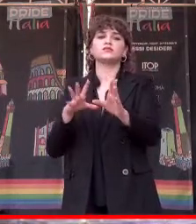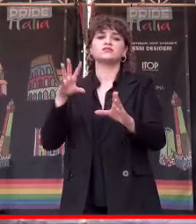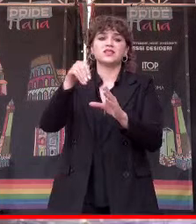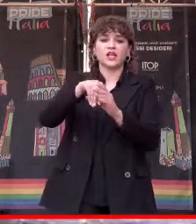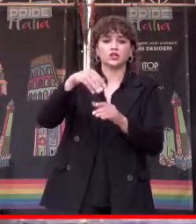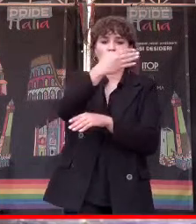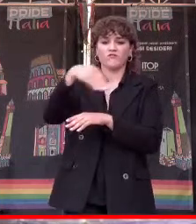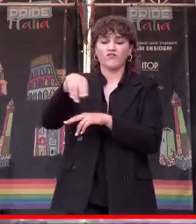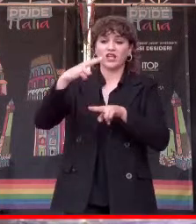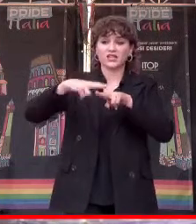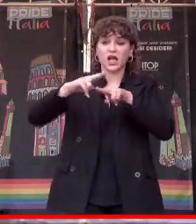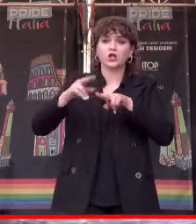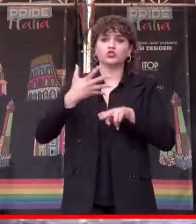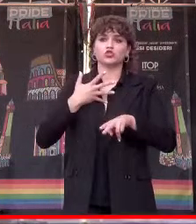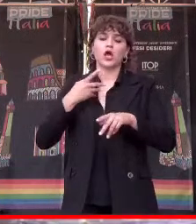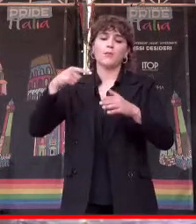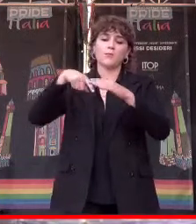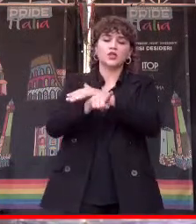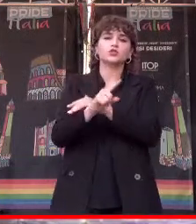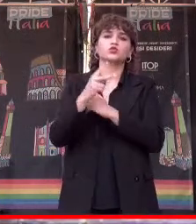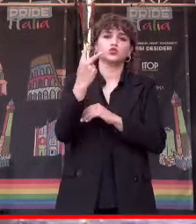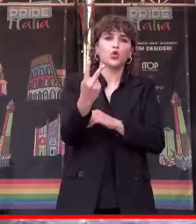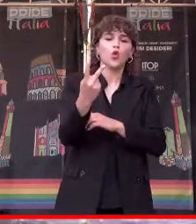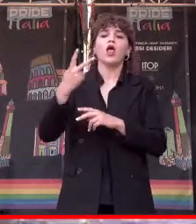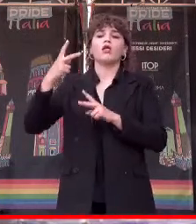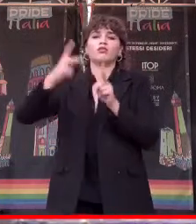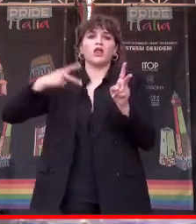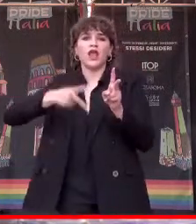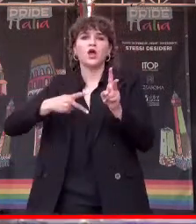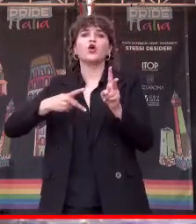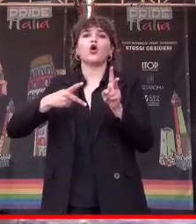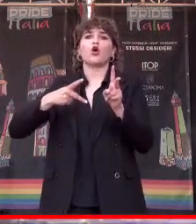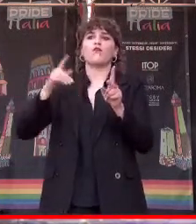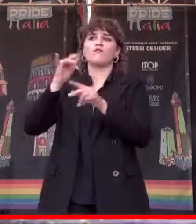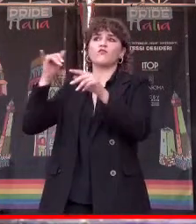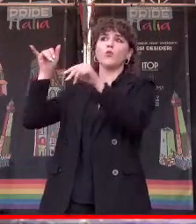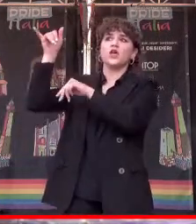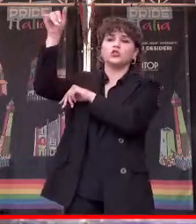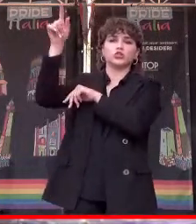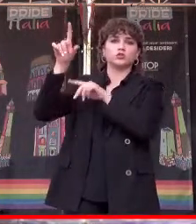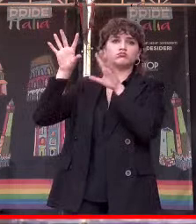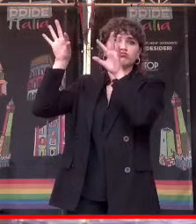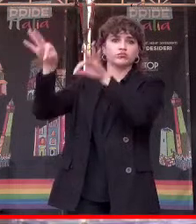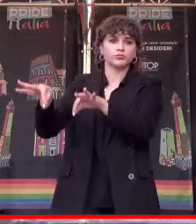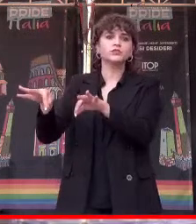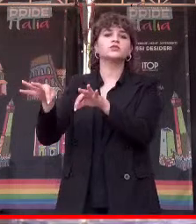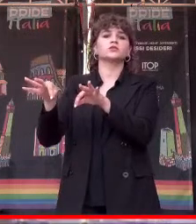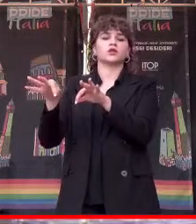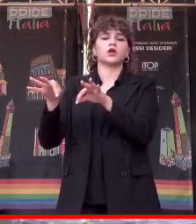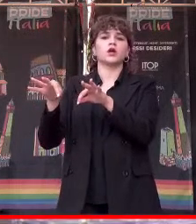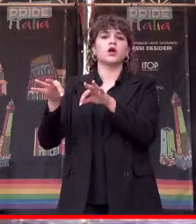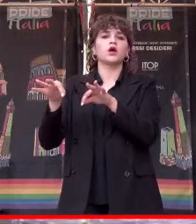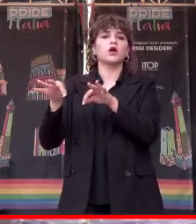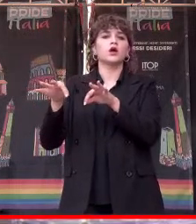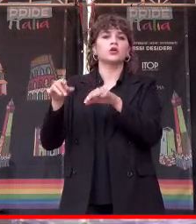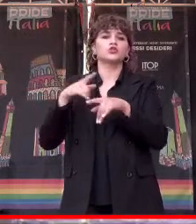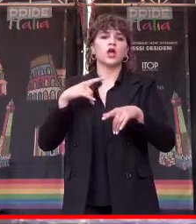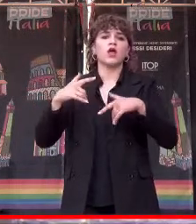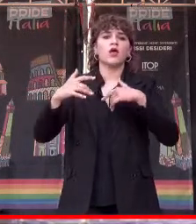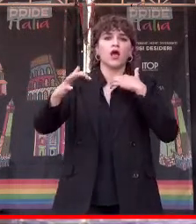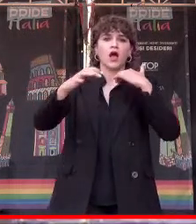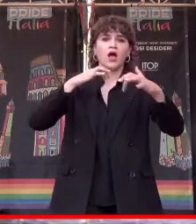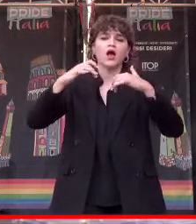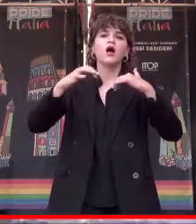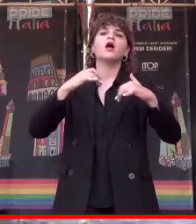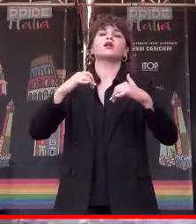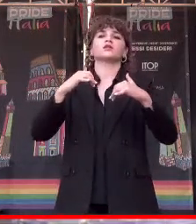due metropolitane, c'è il treno che va a Fiumicino, grande via vai di persone, ci sarà un'attività economica gestita da ragazzi e ragazze